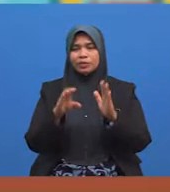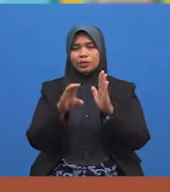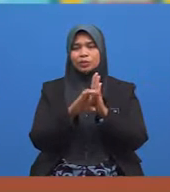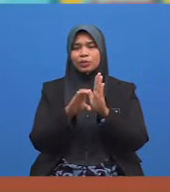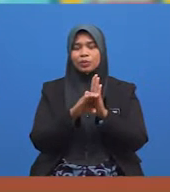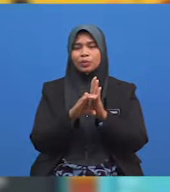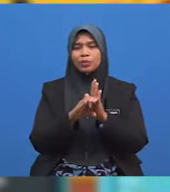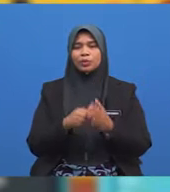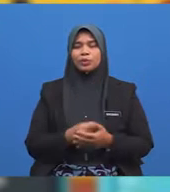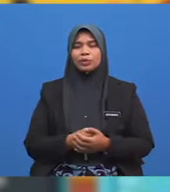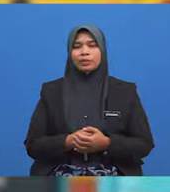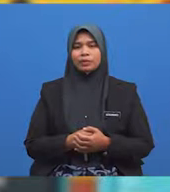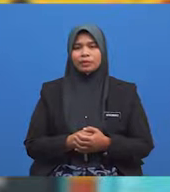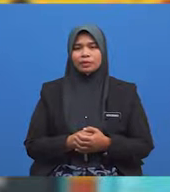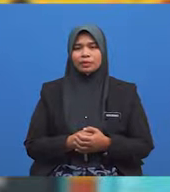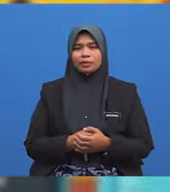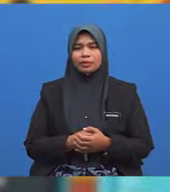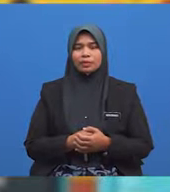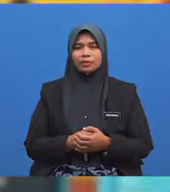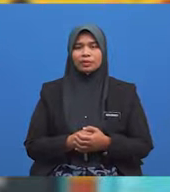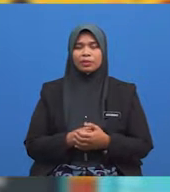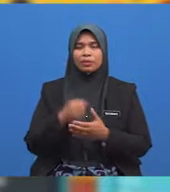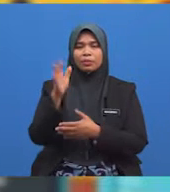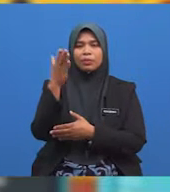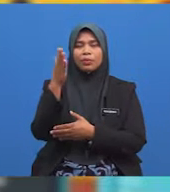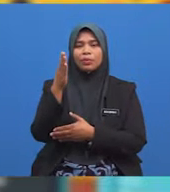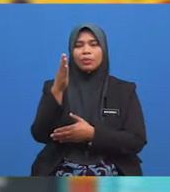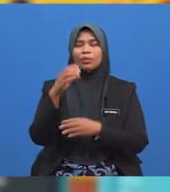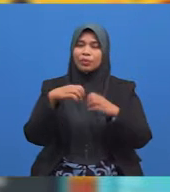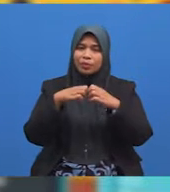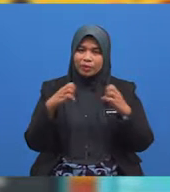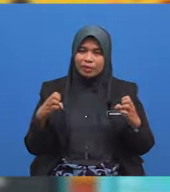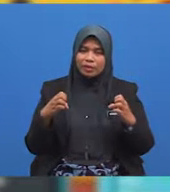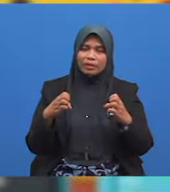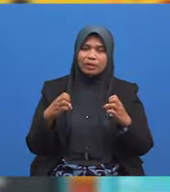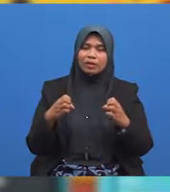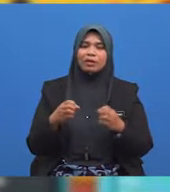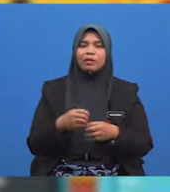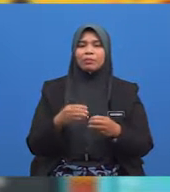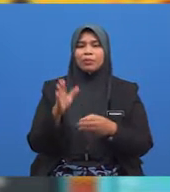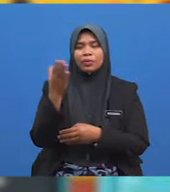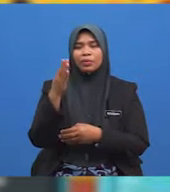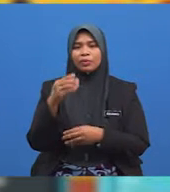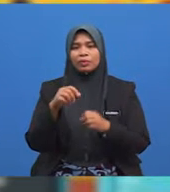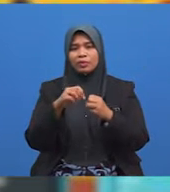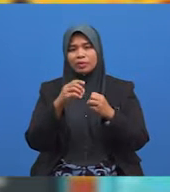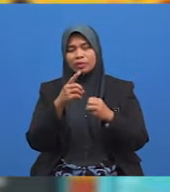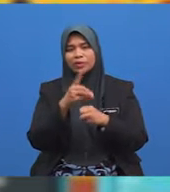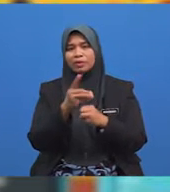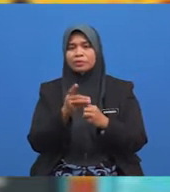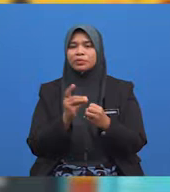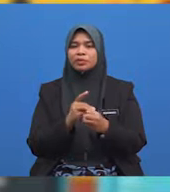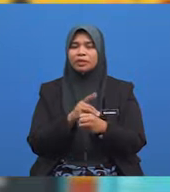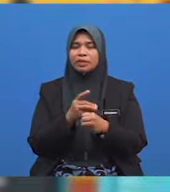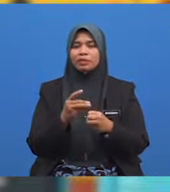dua. Contoh tumbuhan berbunga ialah seperti pokok durian, pokok